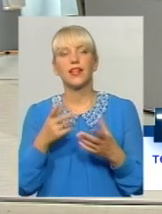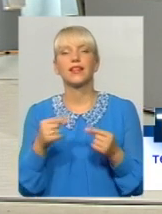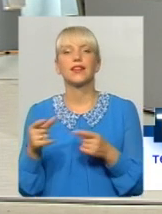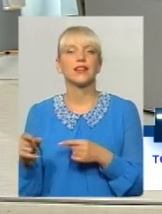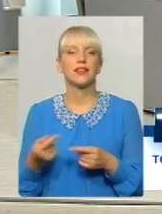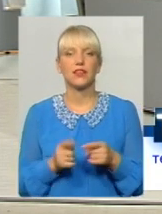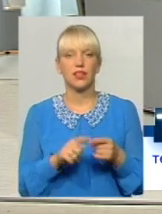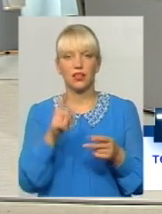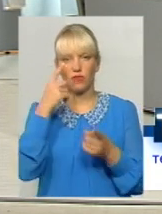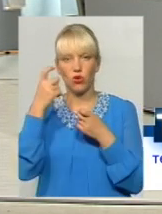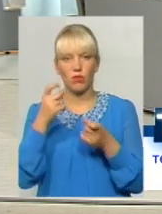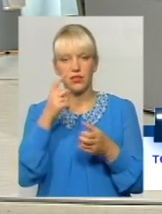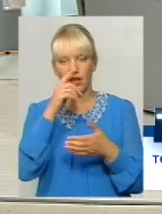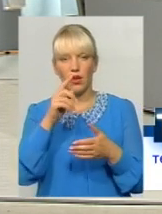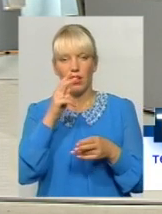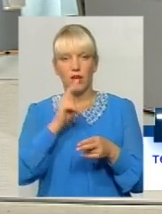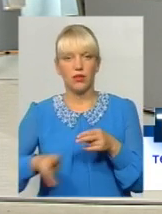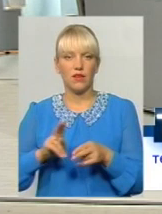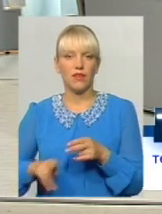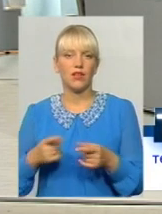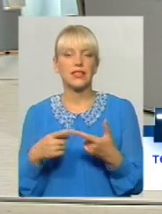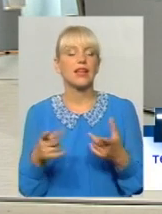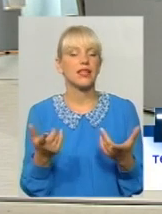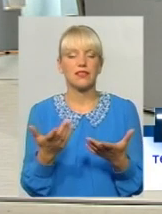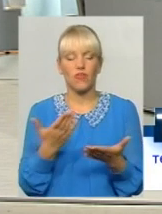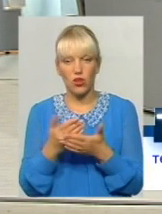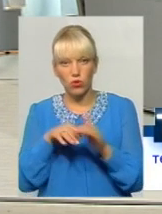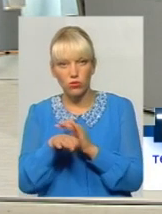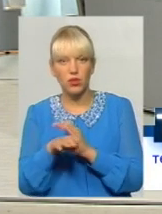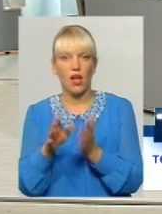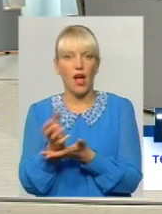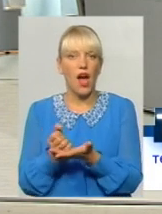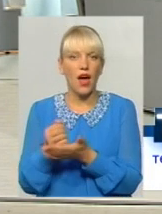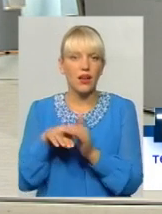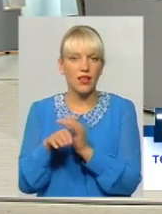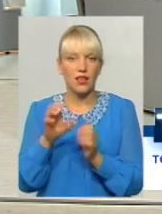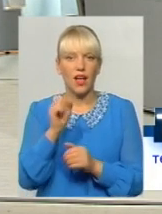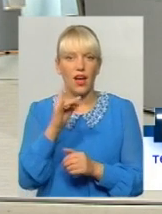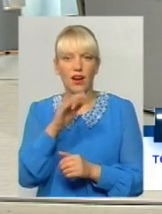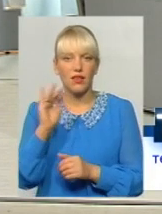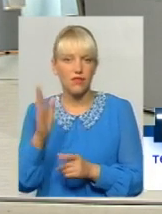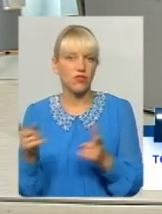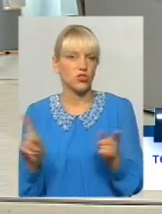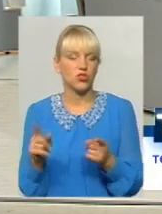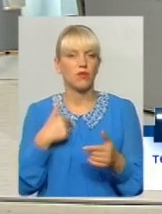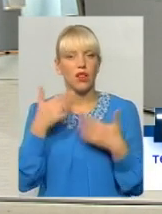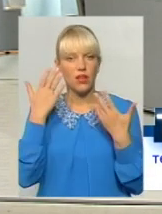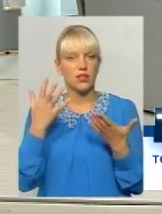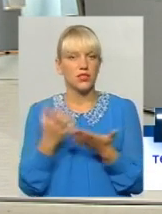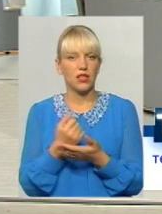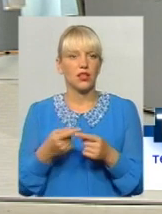та інформація дівається, на щось вона береться, значить вона десь є в якомусь архіві чи де. І я думаю, її дуже легко взяти, віднайти, якщо взяти